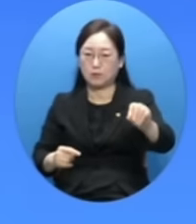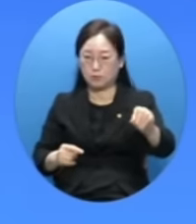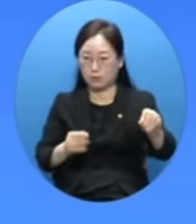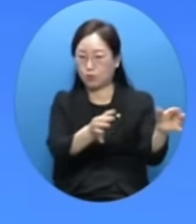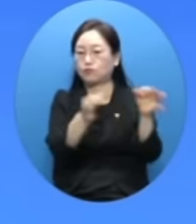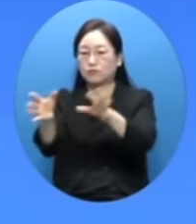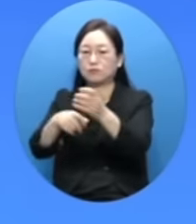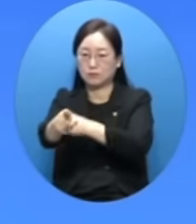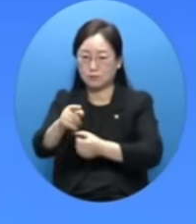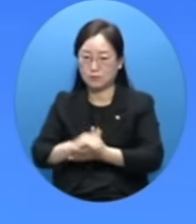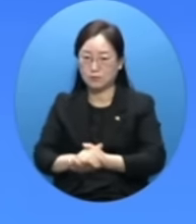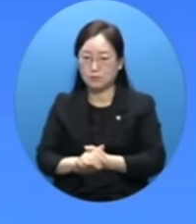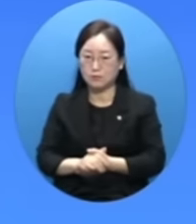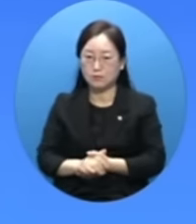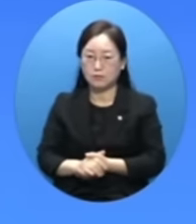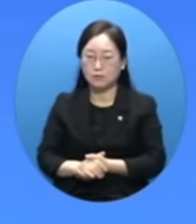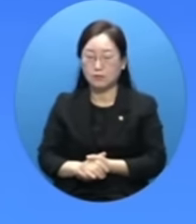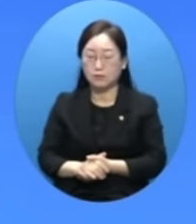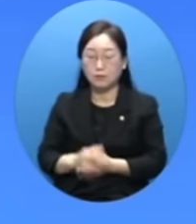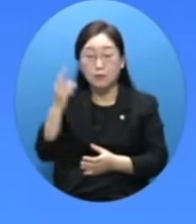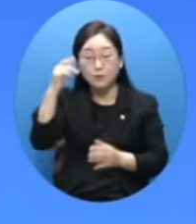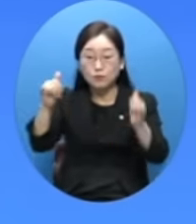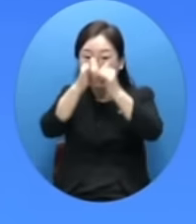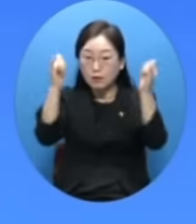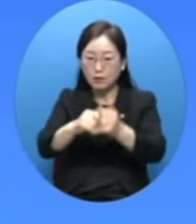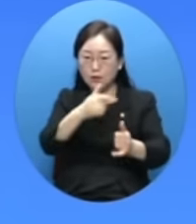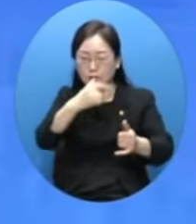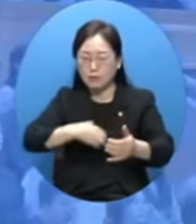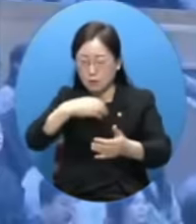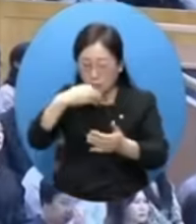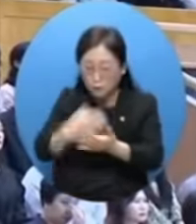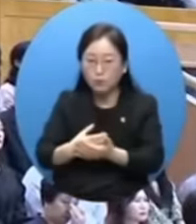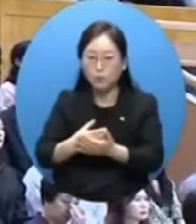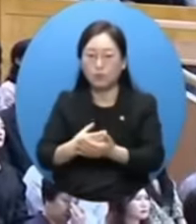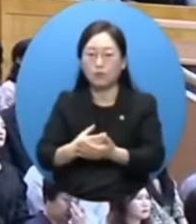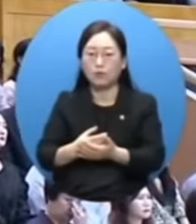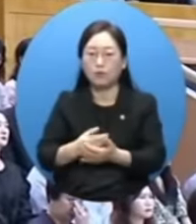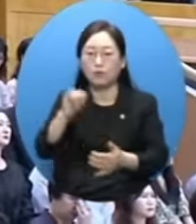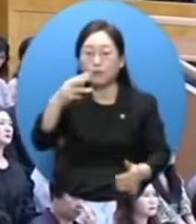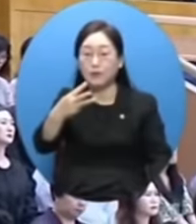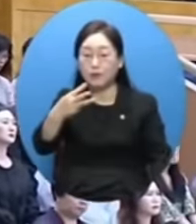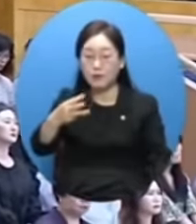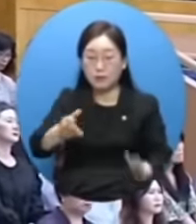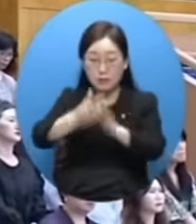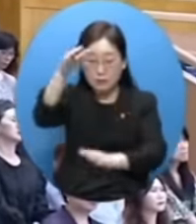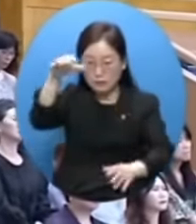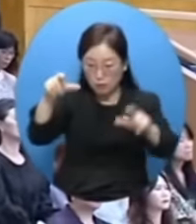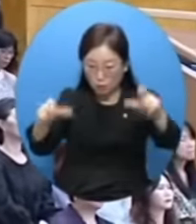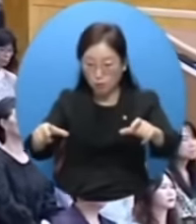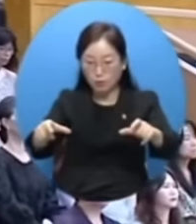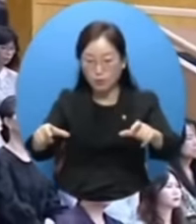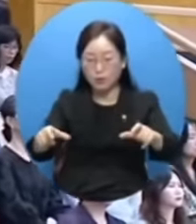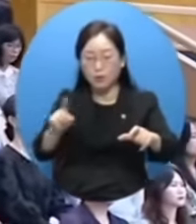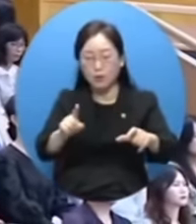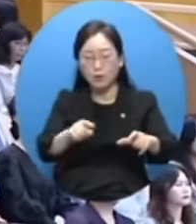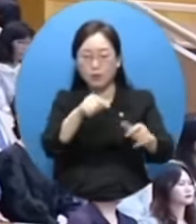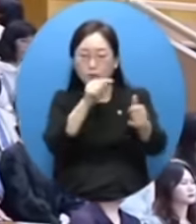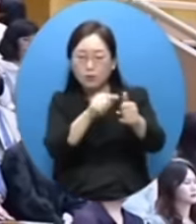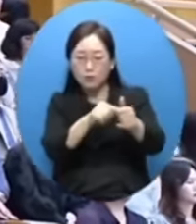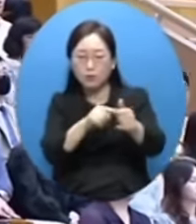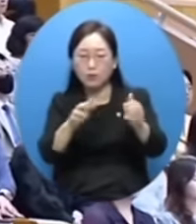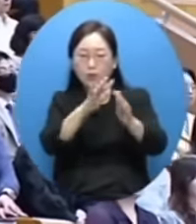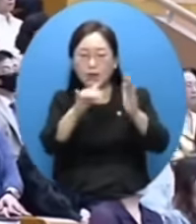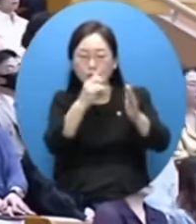그래서 미국 사회가 큰 감동을 받았습니다. 필라델피아 시에서는 유가족을 위해서 모든 비용을